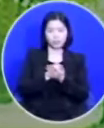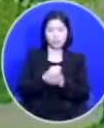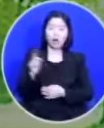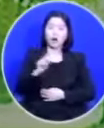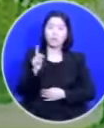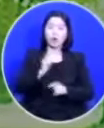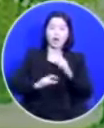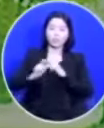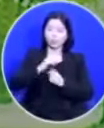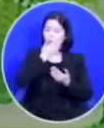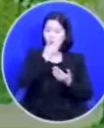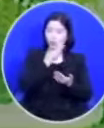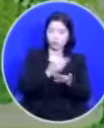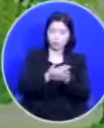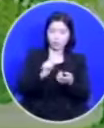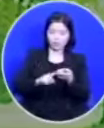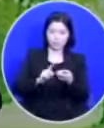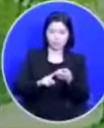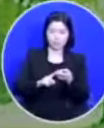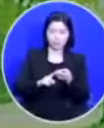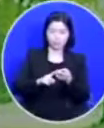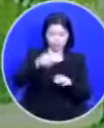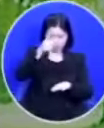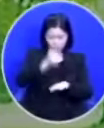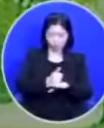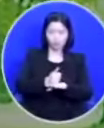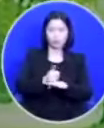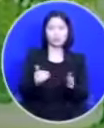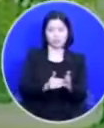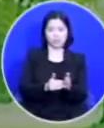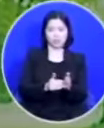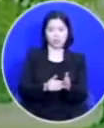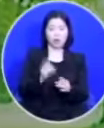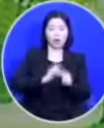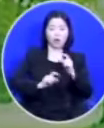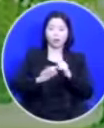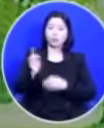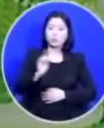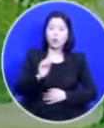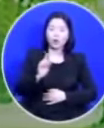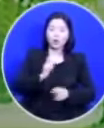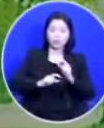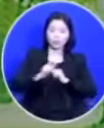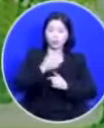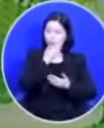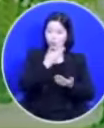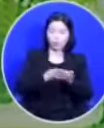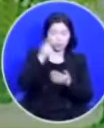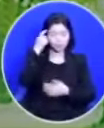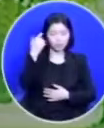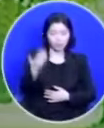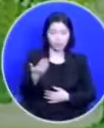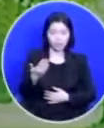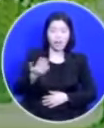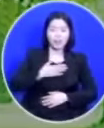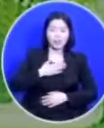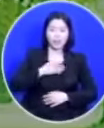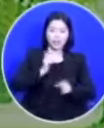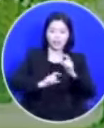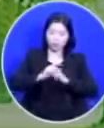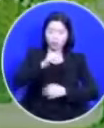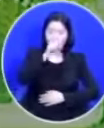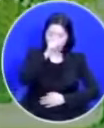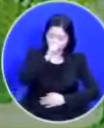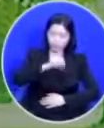뭐가 더 중요한지 결론 낫죠 뭐가 더 중요한 거죠 내가 선하게 의롭게